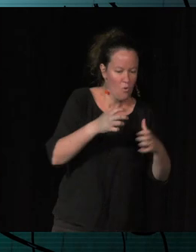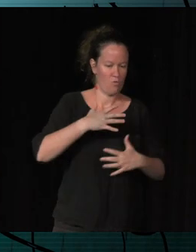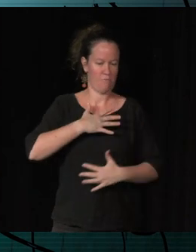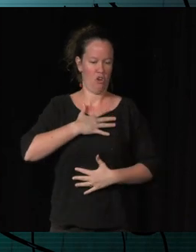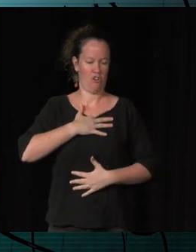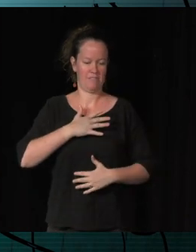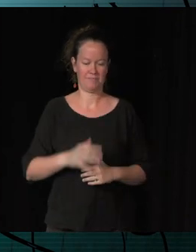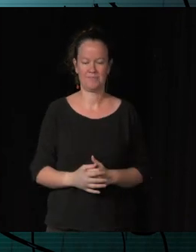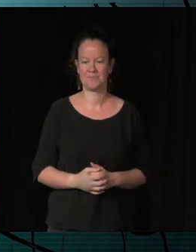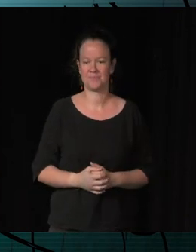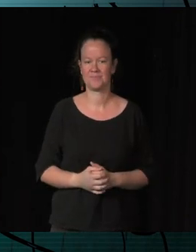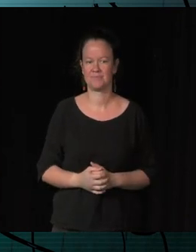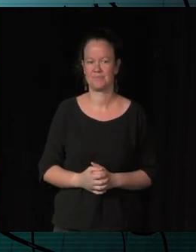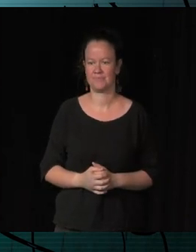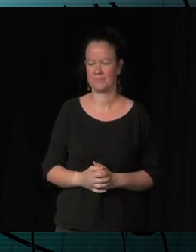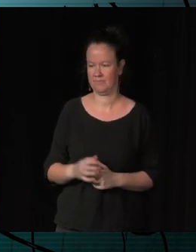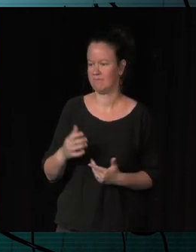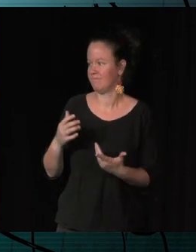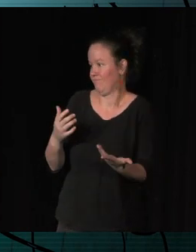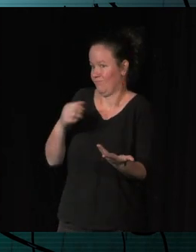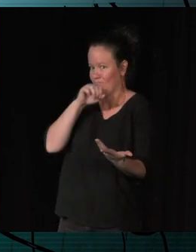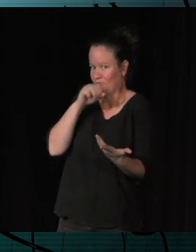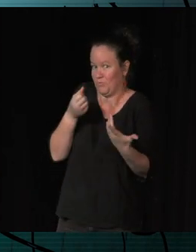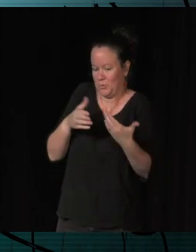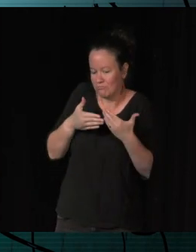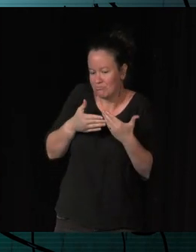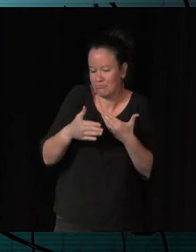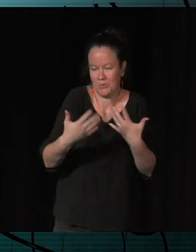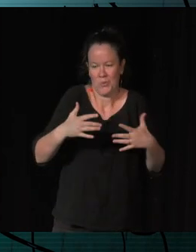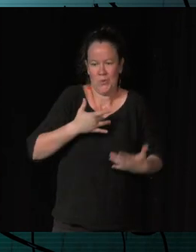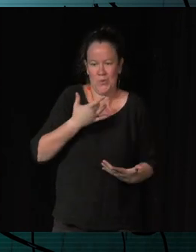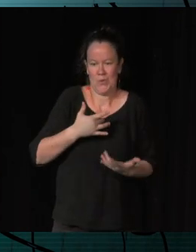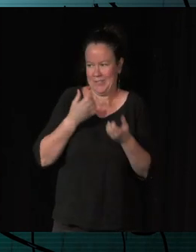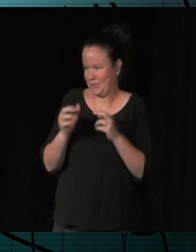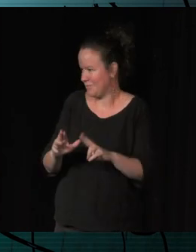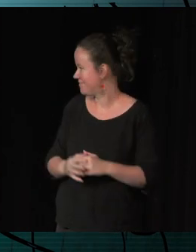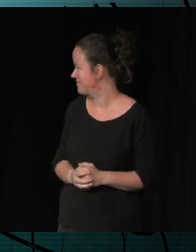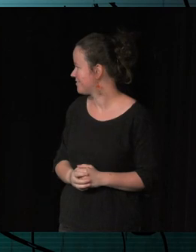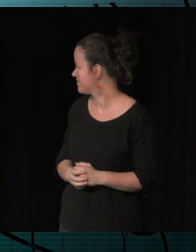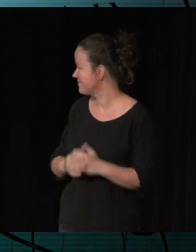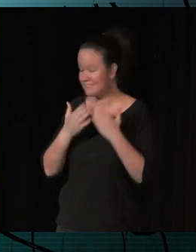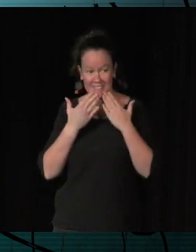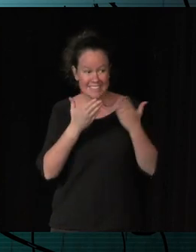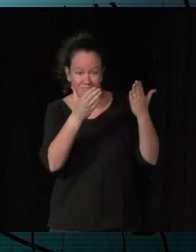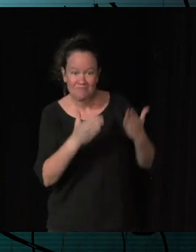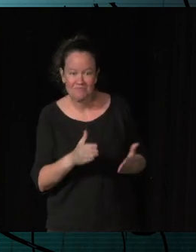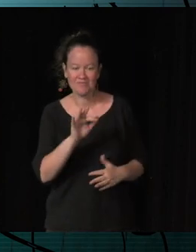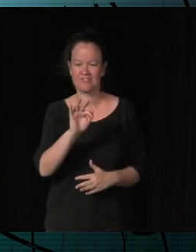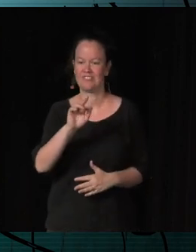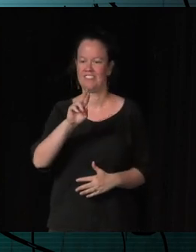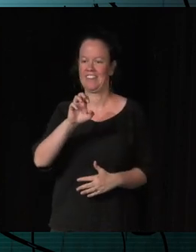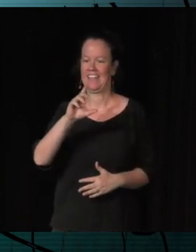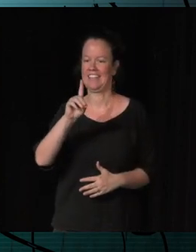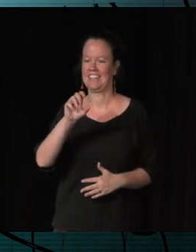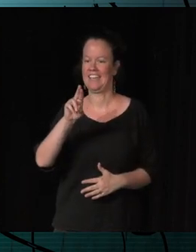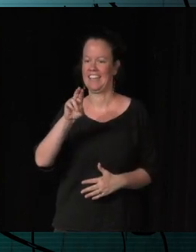qui s'annonce passionnant on regarde tous les invités euh et puis surtout merci Frédéric Frédéric renal donc créateur de